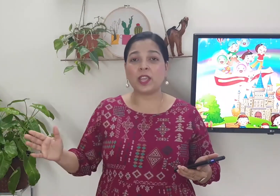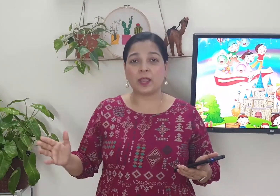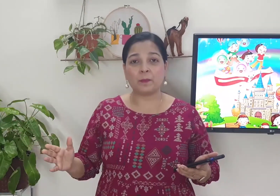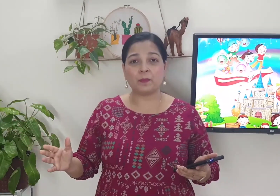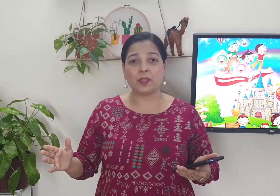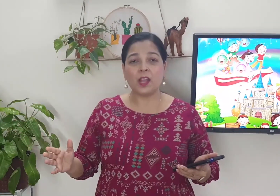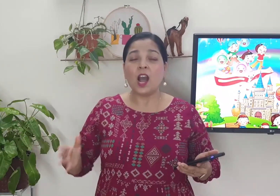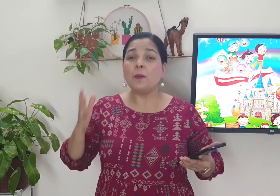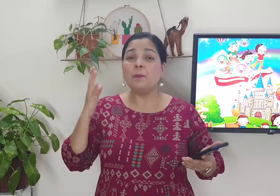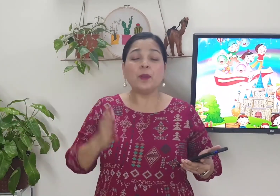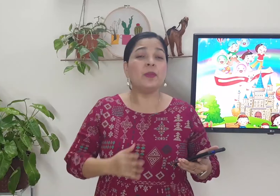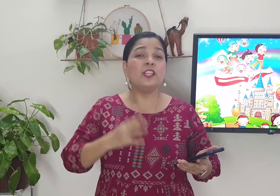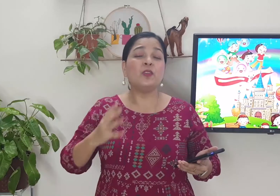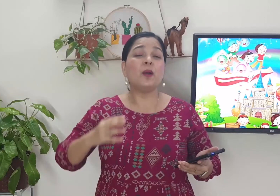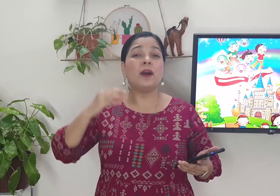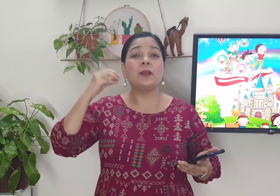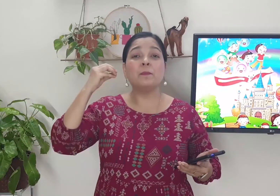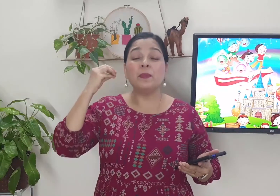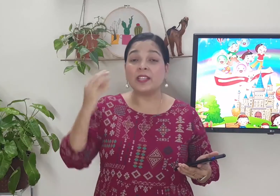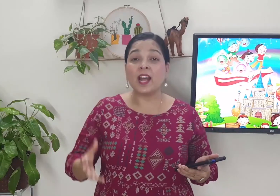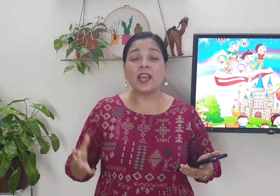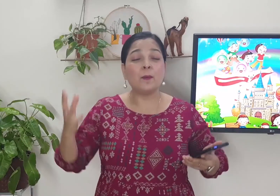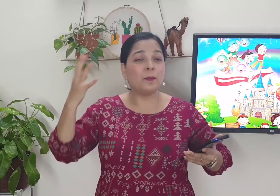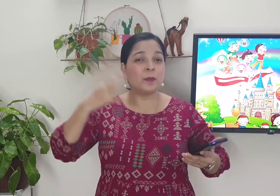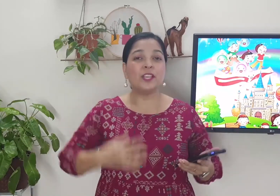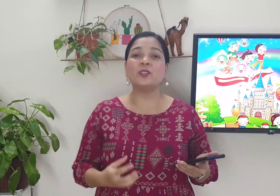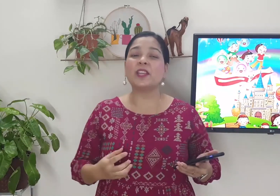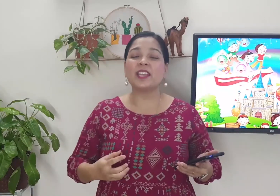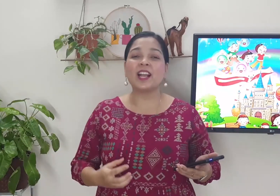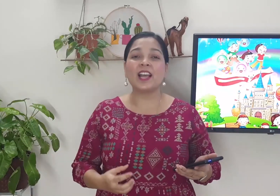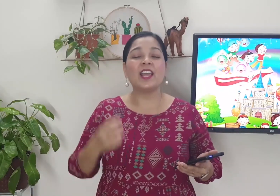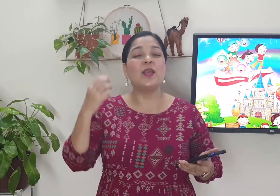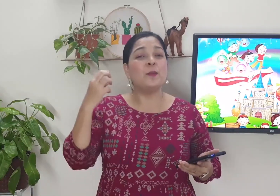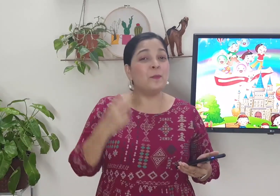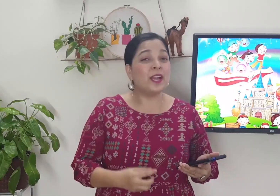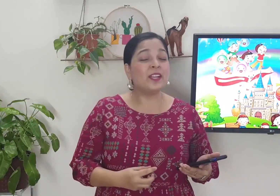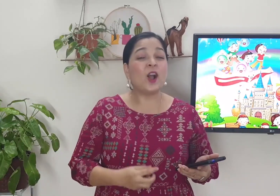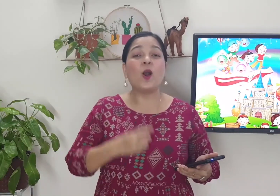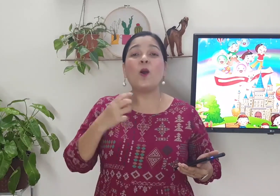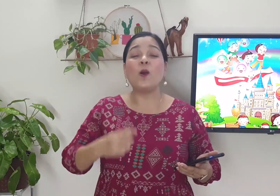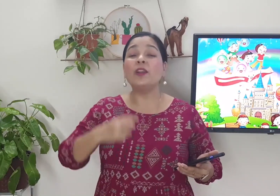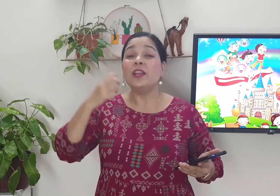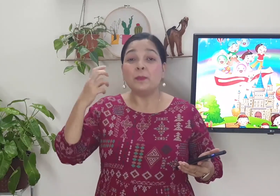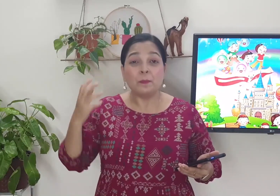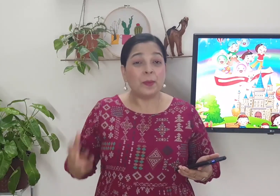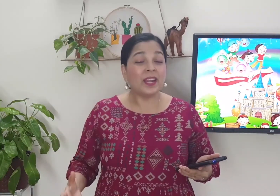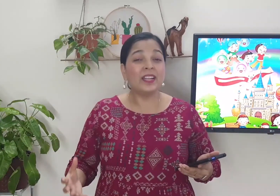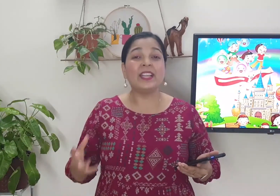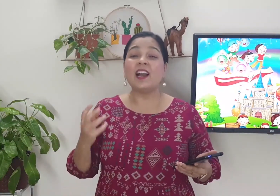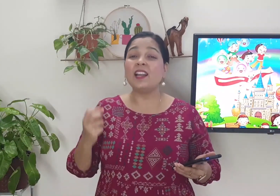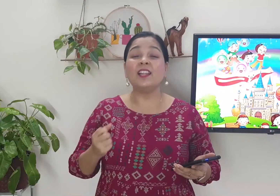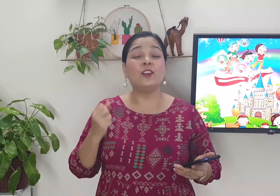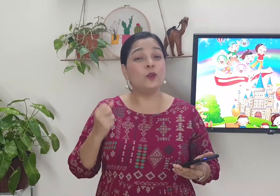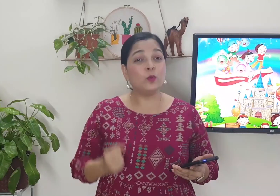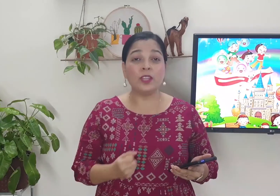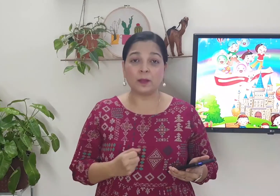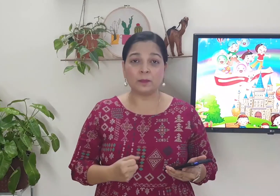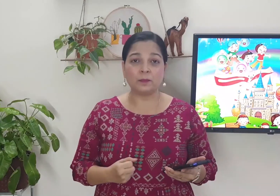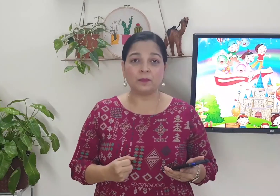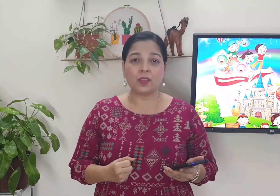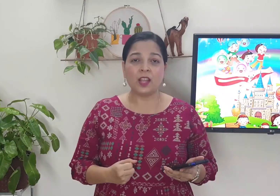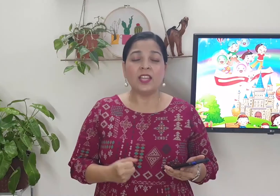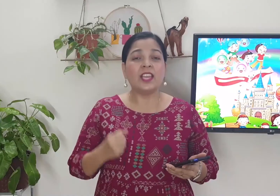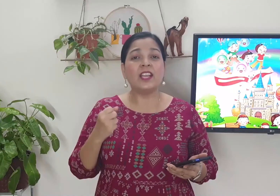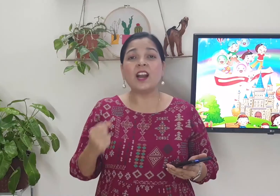आहोत. आता परमेश्वर आमचा पिता आहे आणि आम्ही त्याचे मुलगी